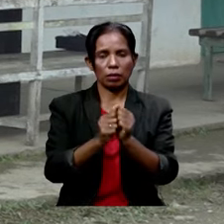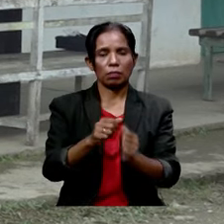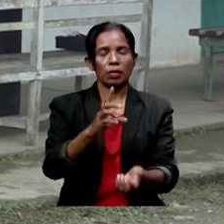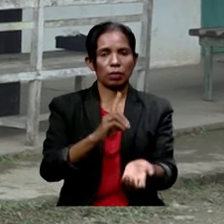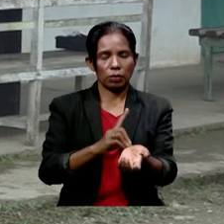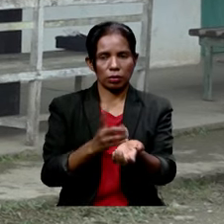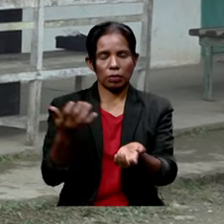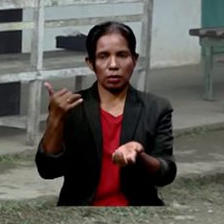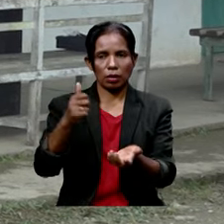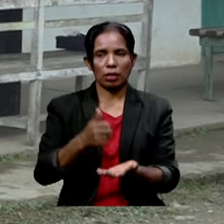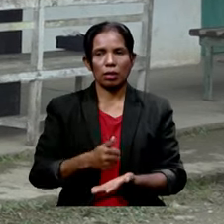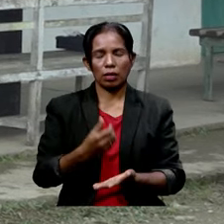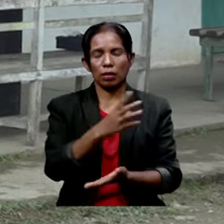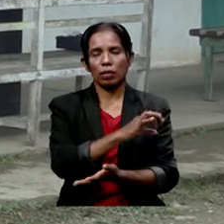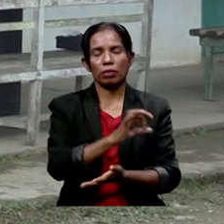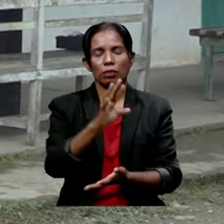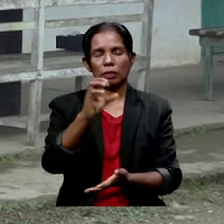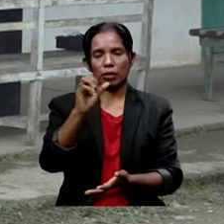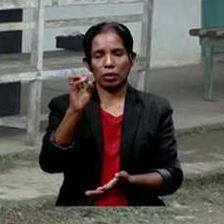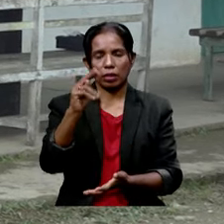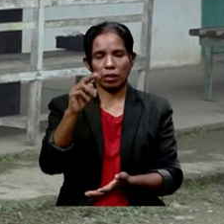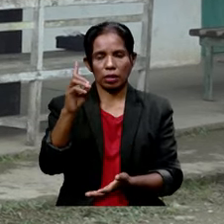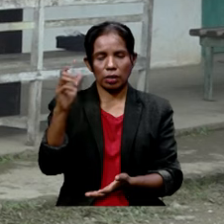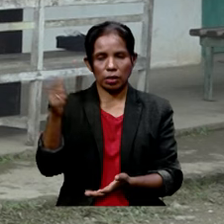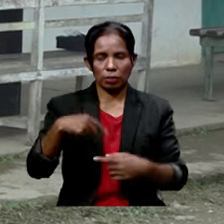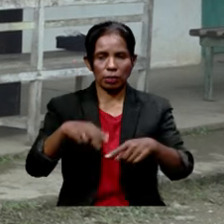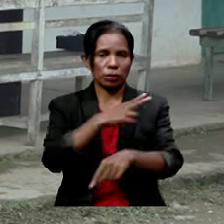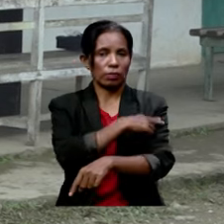nebe maka durante ne mana Florinda halani tratamento ia fatin dani.